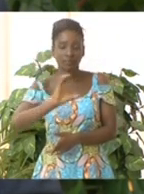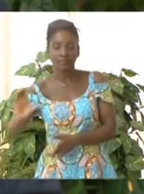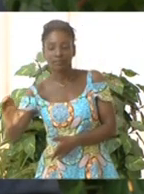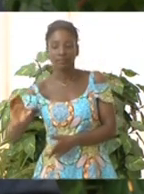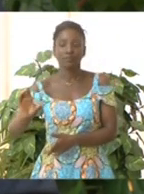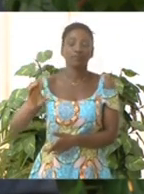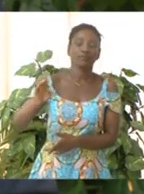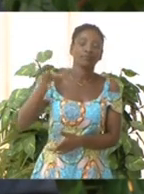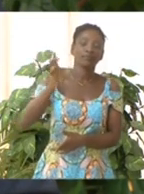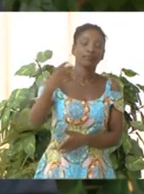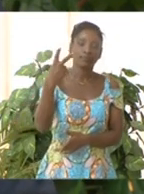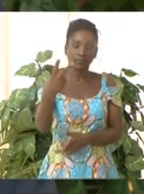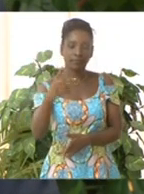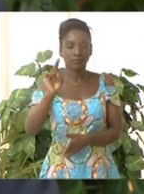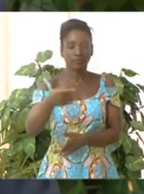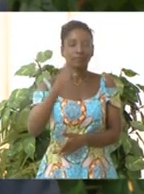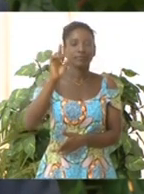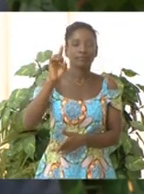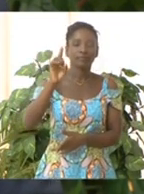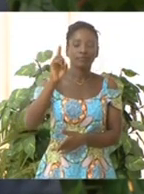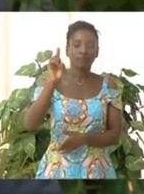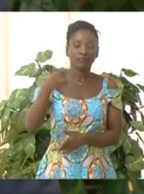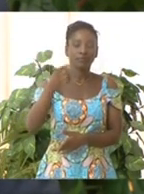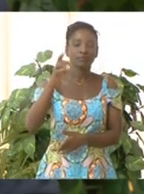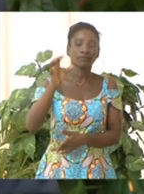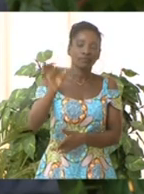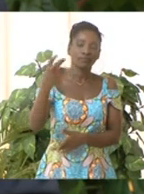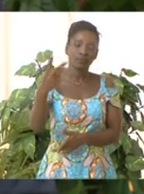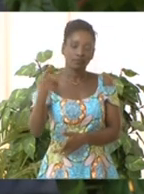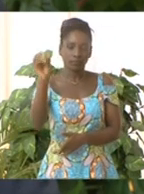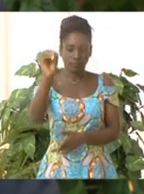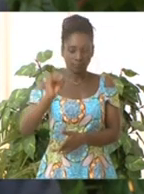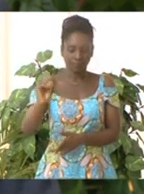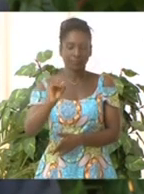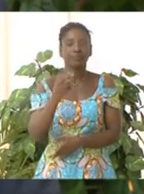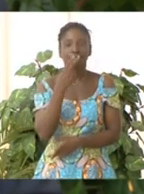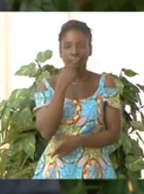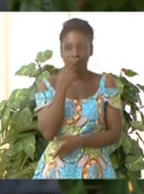172, soit 1,88%. Bédier Conan Aimé Henri,